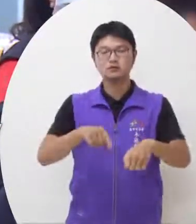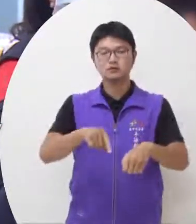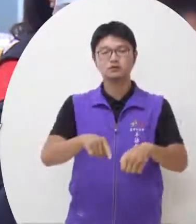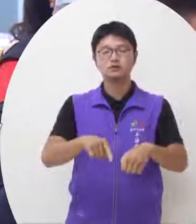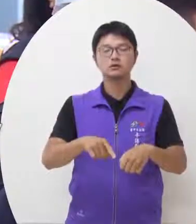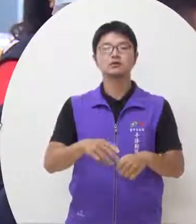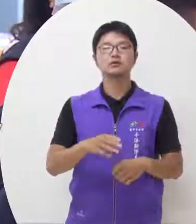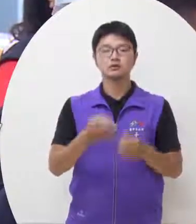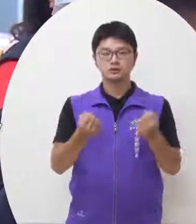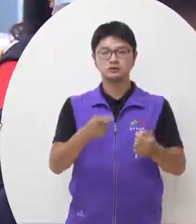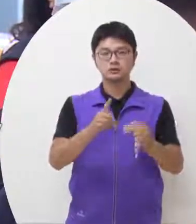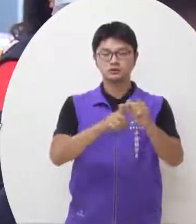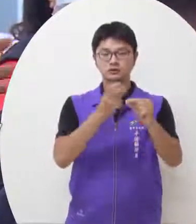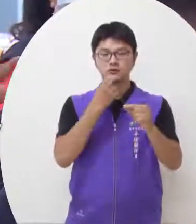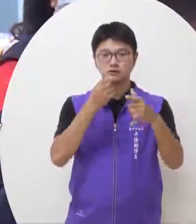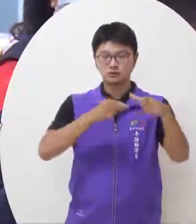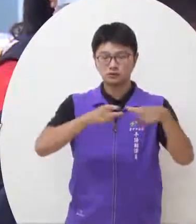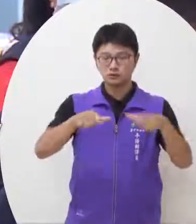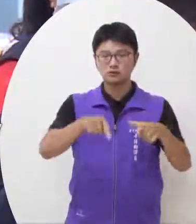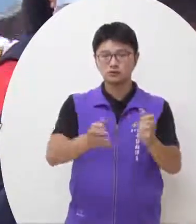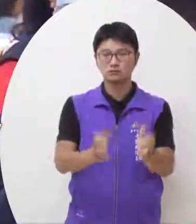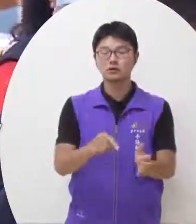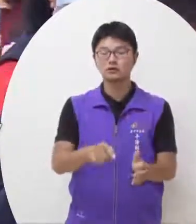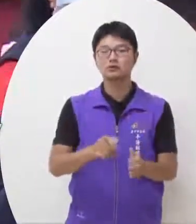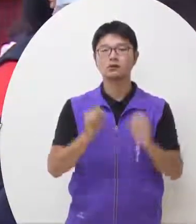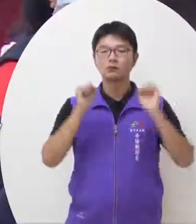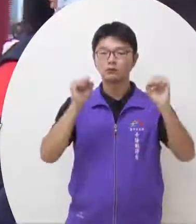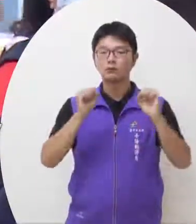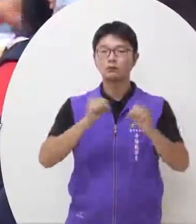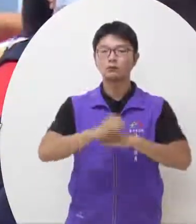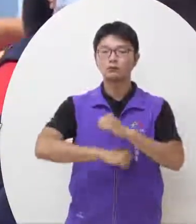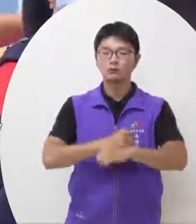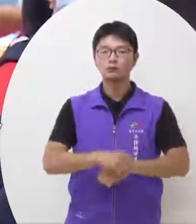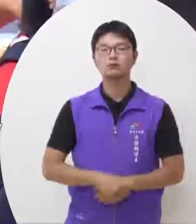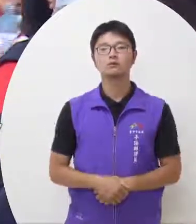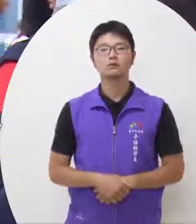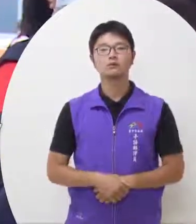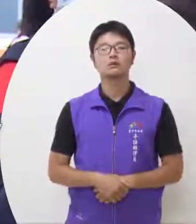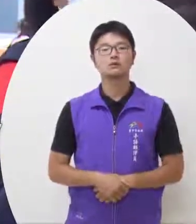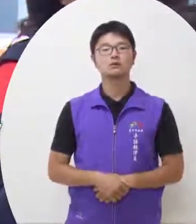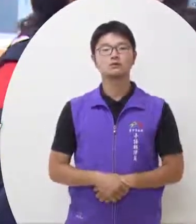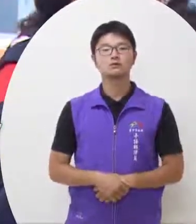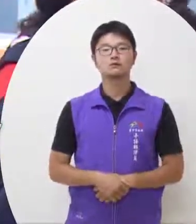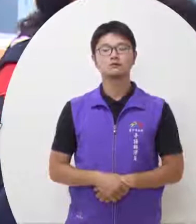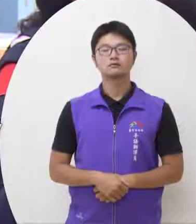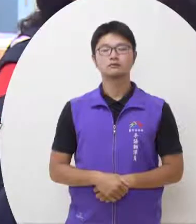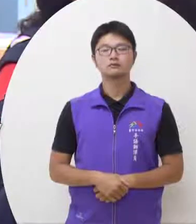央公园做一个巡礼，也让他们见识到中央公园的一个美。所以我们也希望就是说